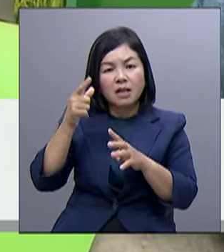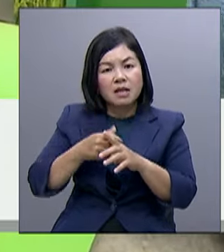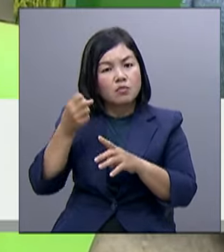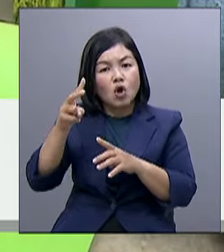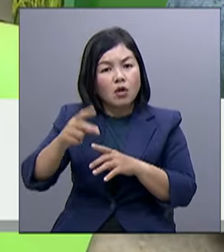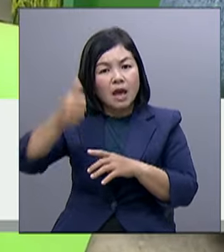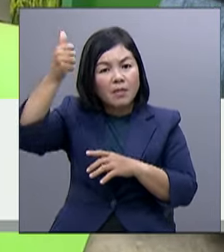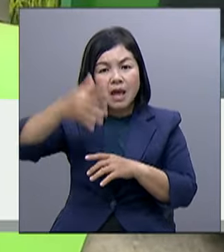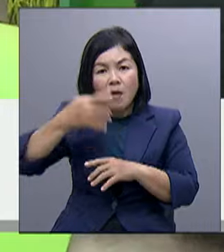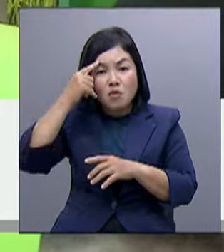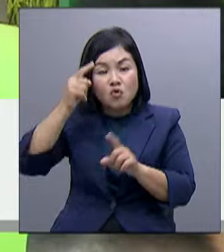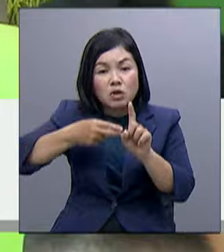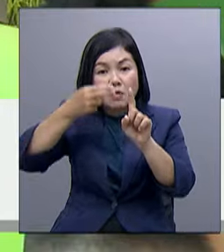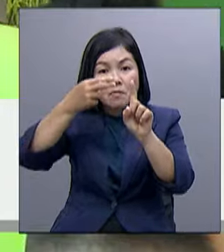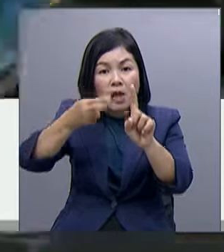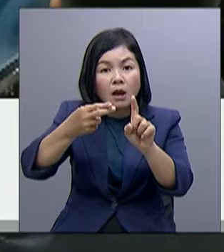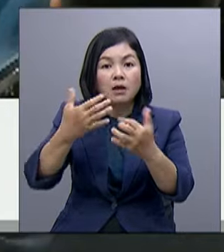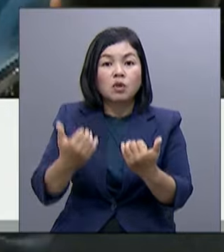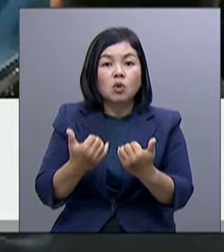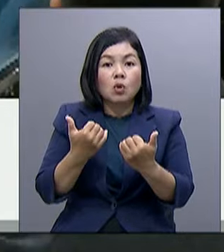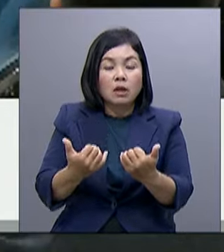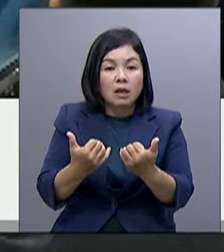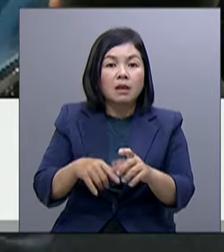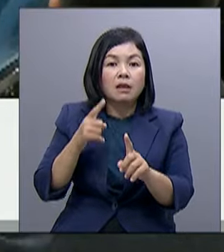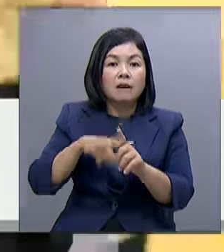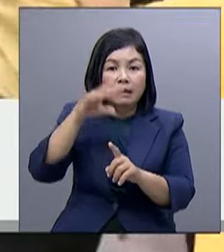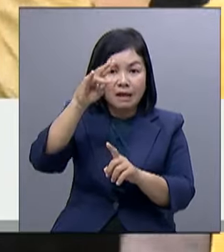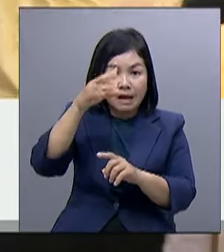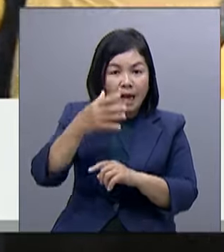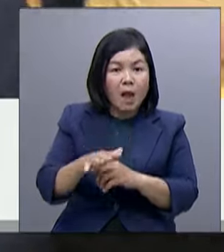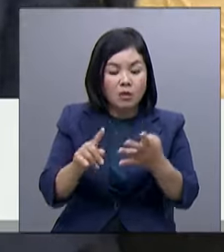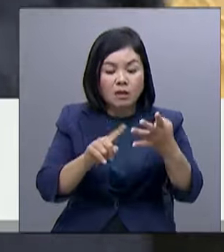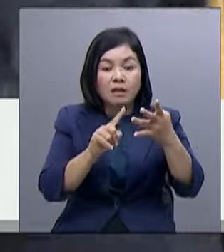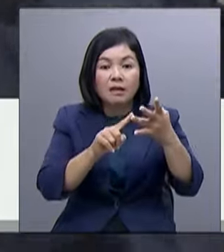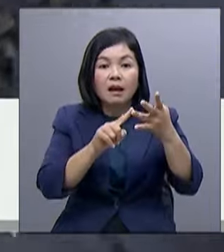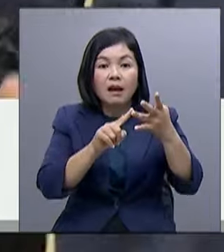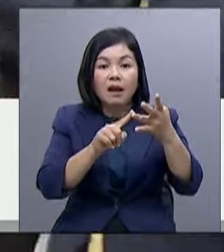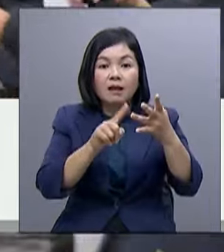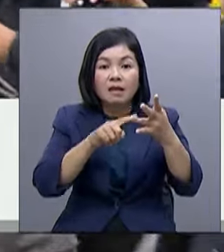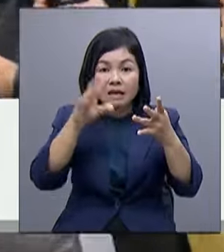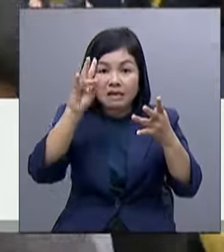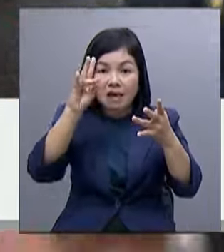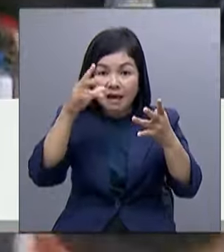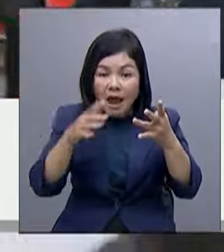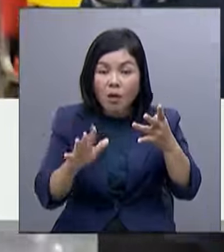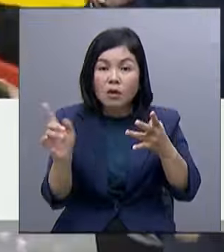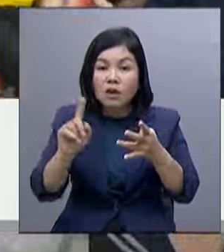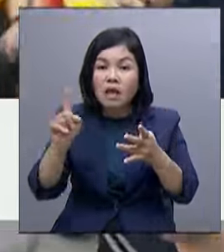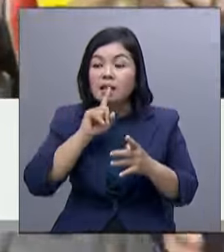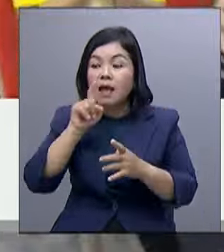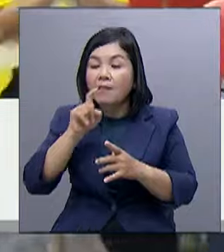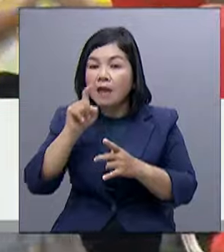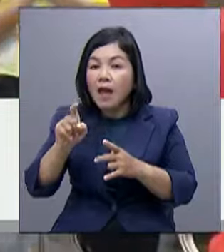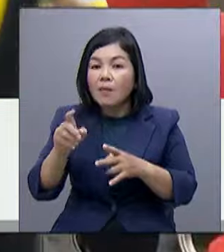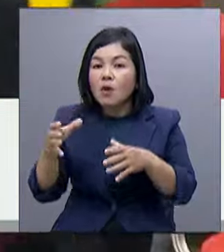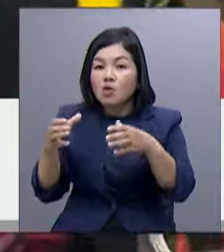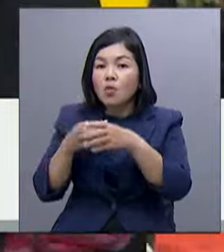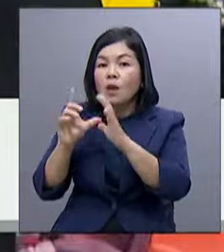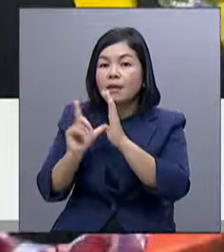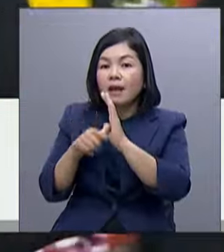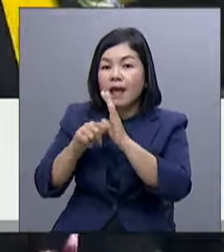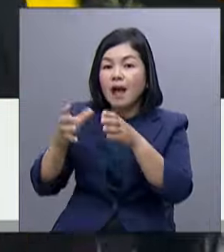ลืมตอนนี้เราเข้าสู่ไตรมาส 3กันแล้วนะคะแต่ถ้าไปดูทางฝั่งเพื่อไทยเลขาธิการพรรคคุณสรวงศ์เทียนทองให้สัมภาษณ์เมื่อ